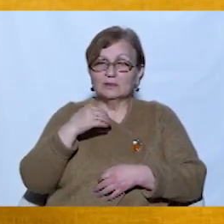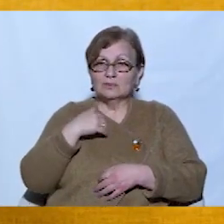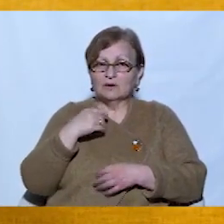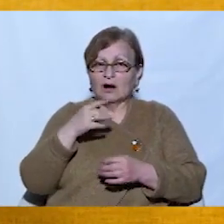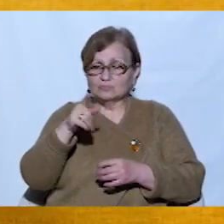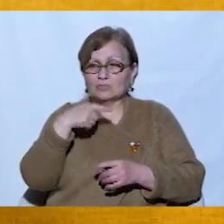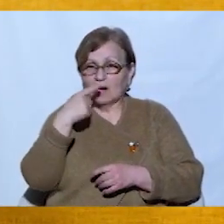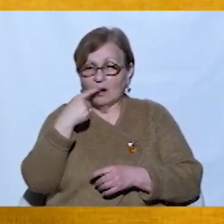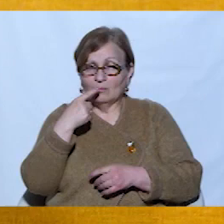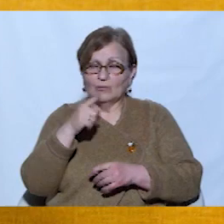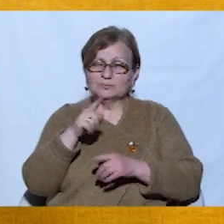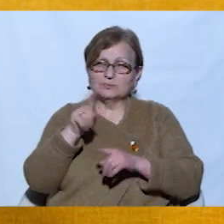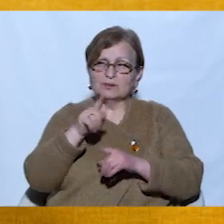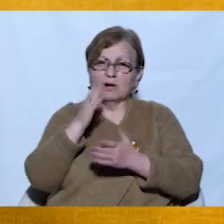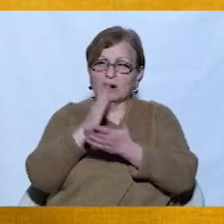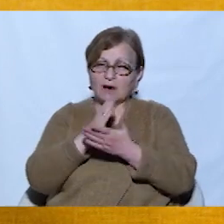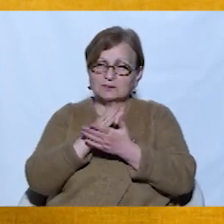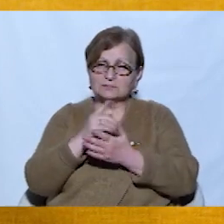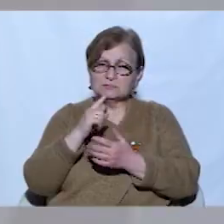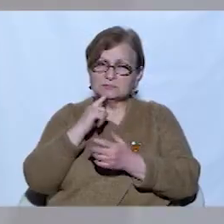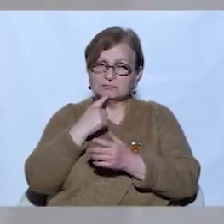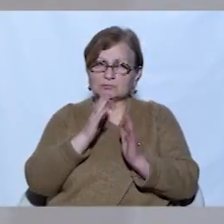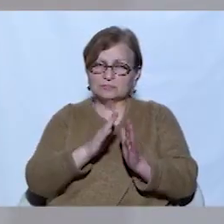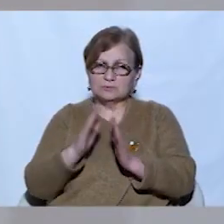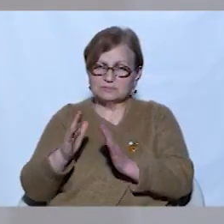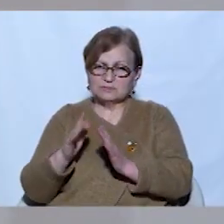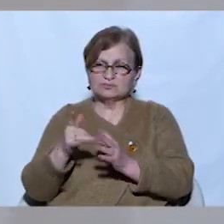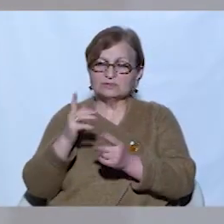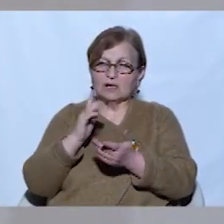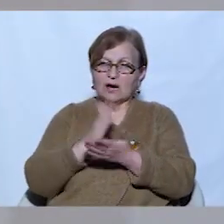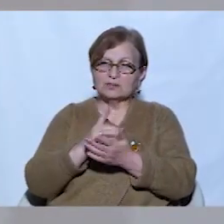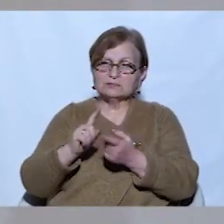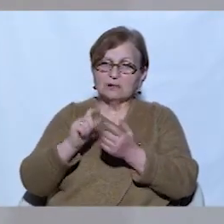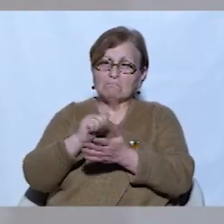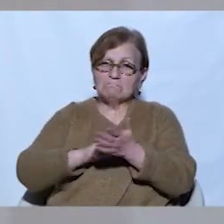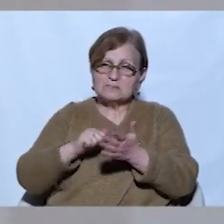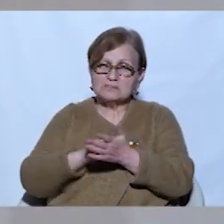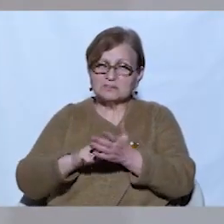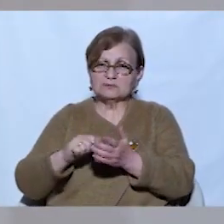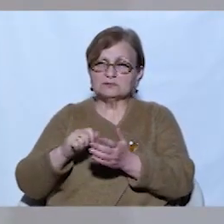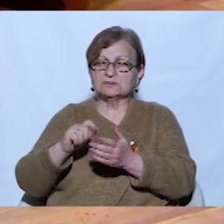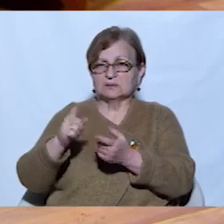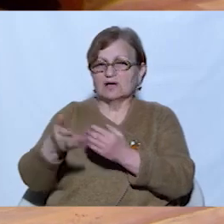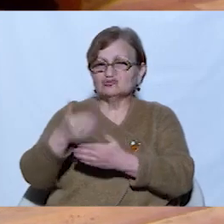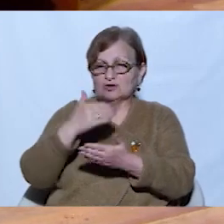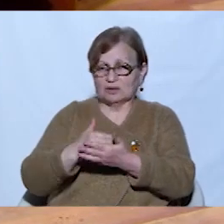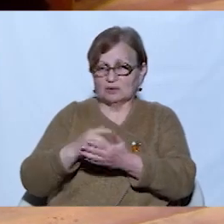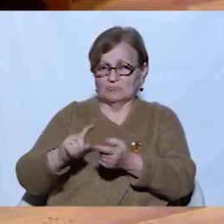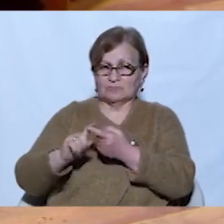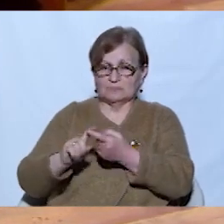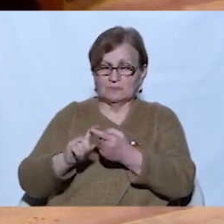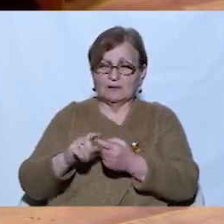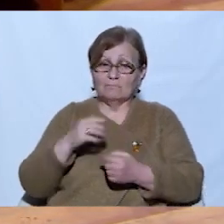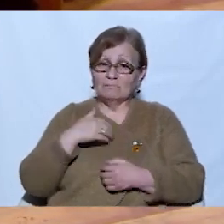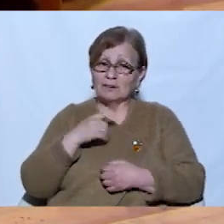ხომ, არსებობს რთულ ქცევაში მიზეშედეგობრივი კავშირი, ხომ? ანუ მე მსურს რაღაც კონკრეტული ნივთის თუნდაც